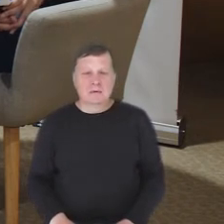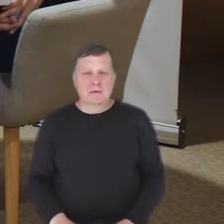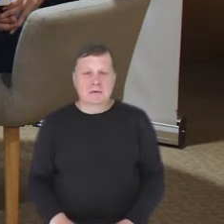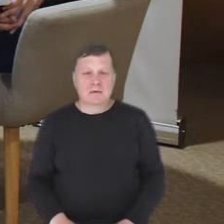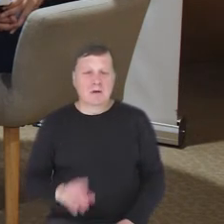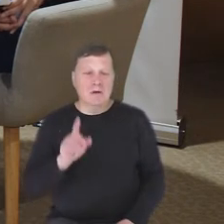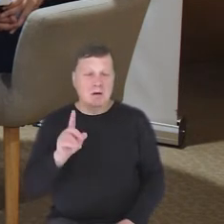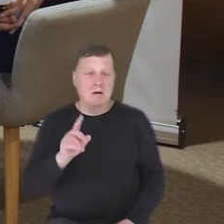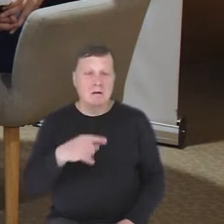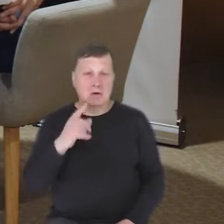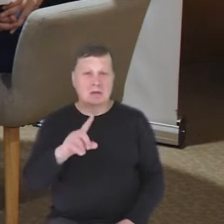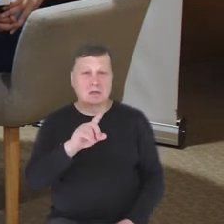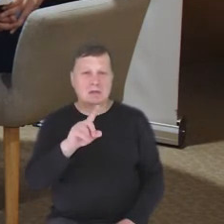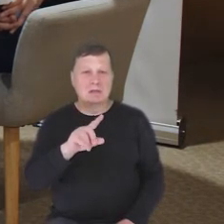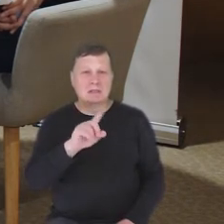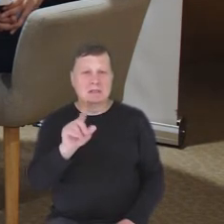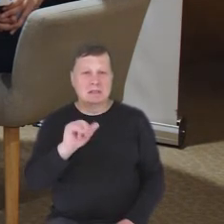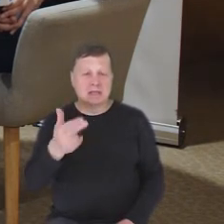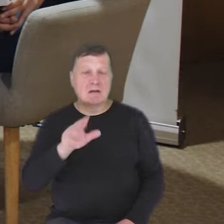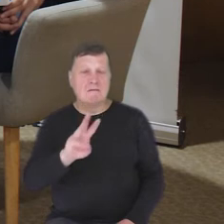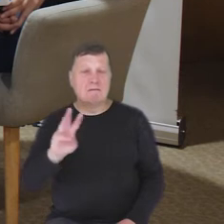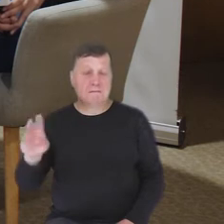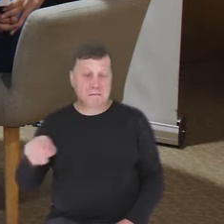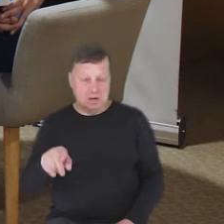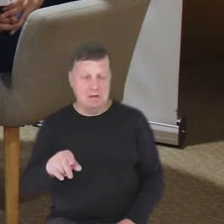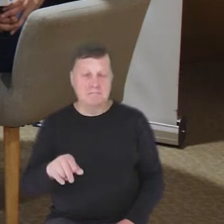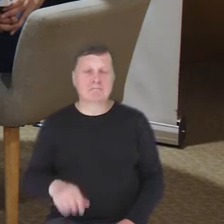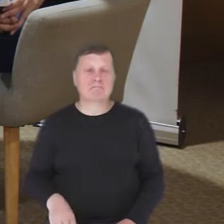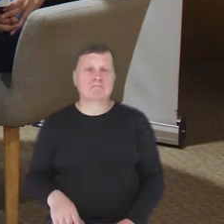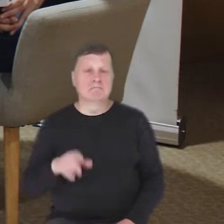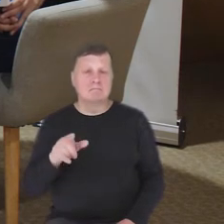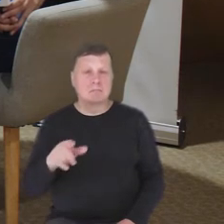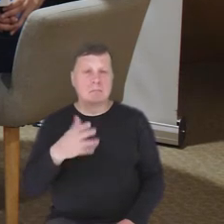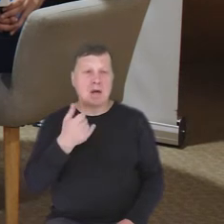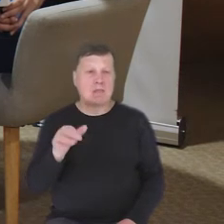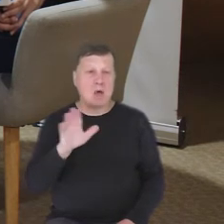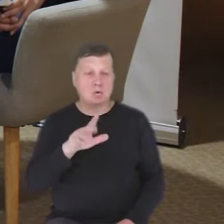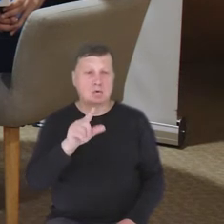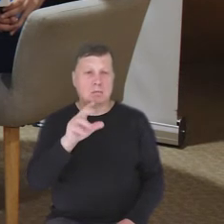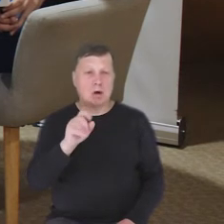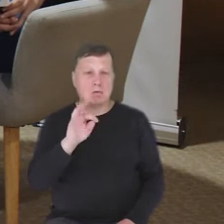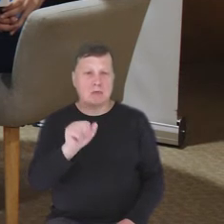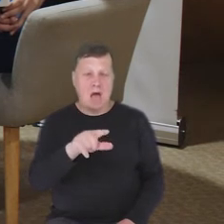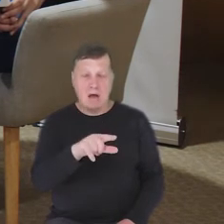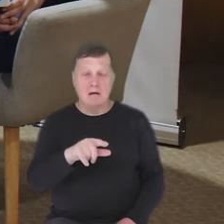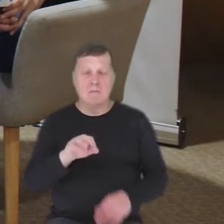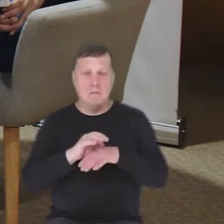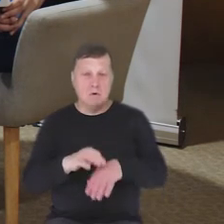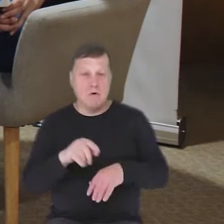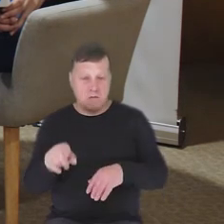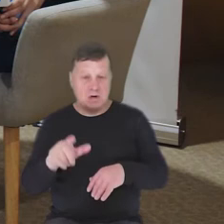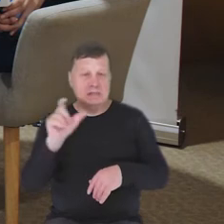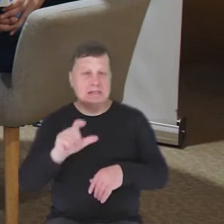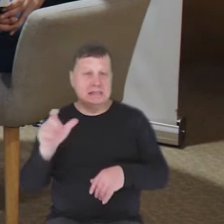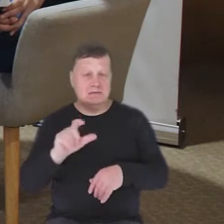na stronie Zin Library jest prowadzona przez Mateusza Flonta cyfrowa